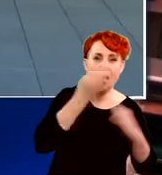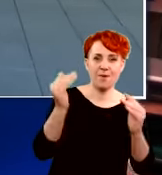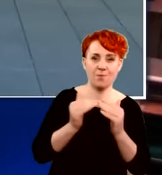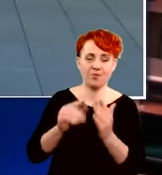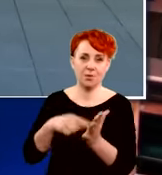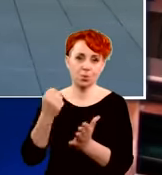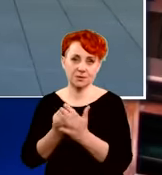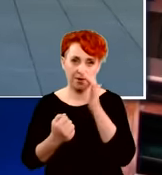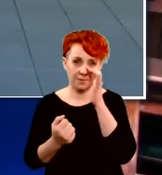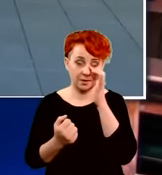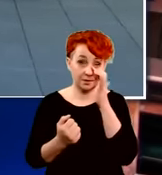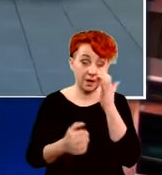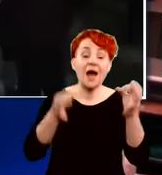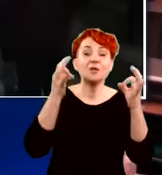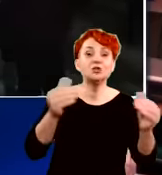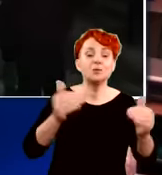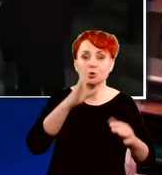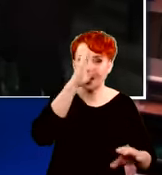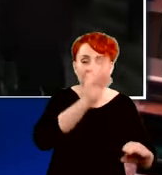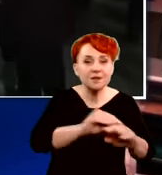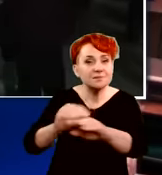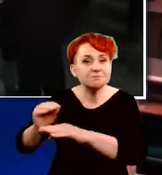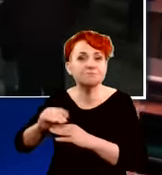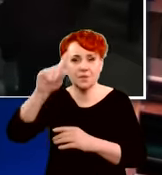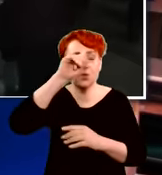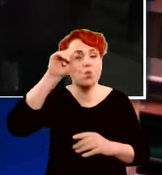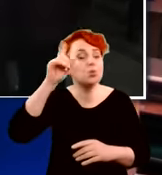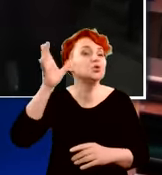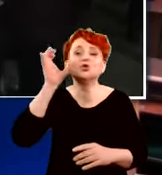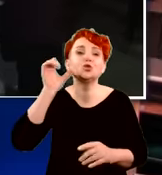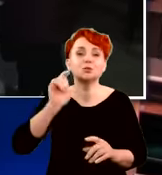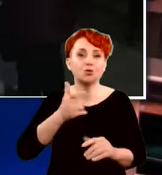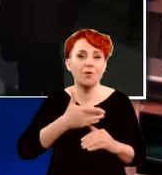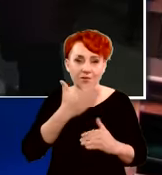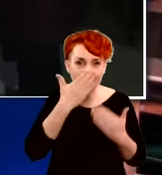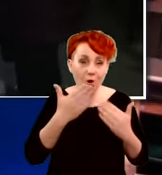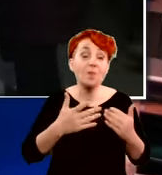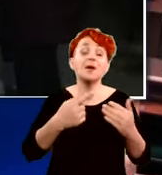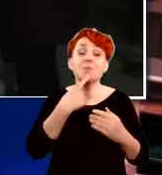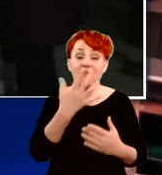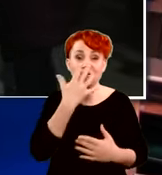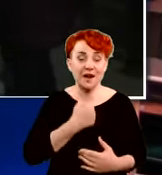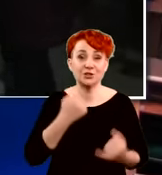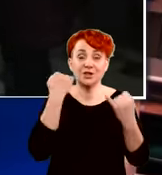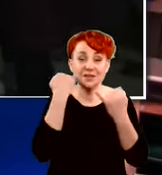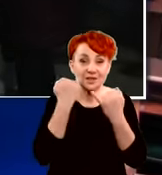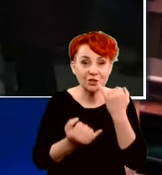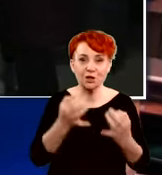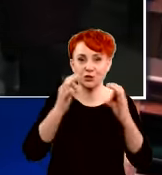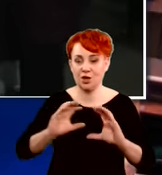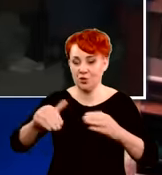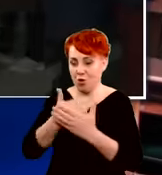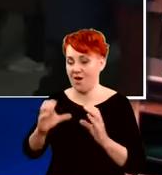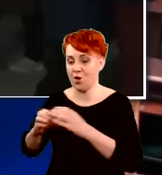możemy przede wszystkim informować opinię publiczną o tym, co się dzieje i powiedzieć bardzo i wyraźnie, jeśli dzisiejsza nowa koalicja uważa, że będzie